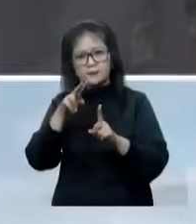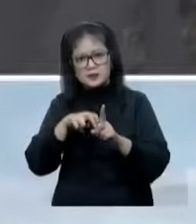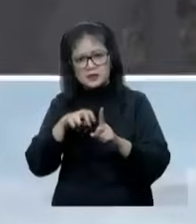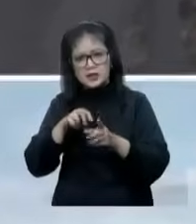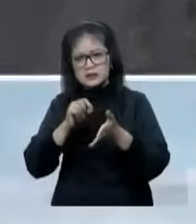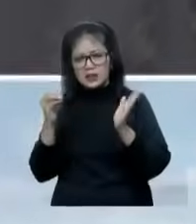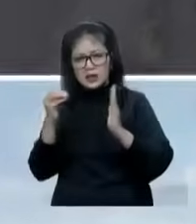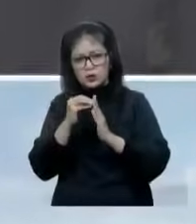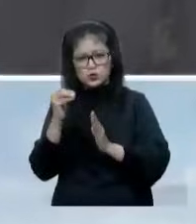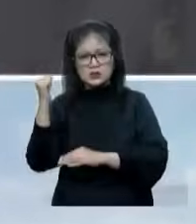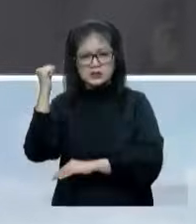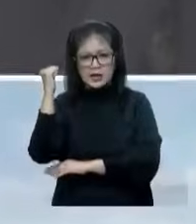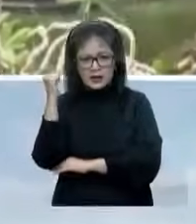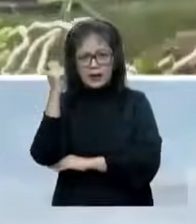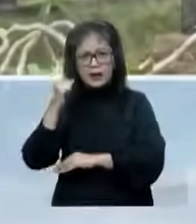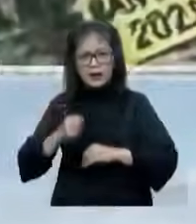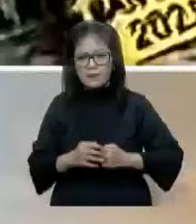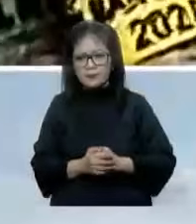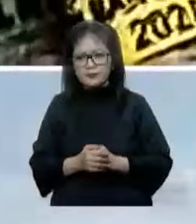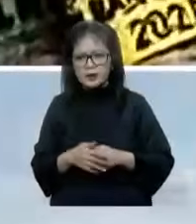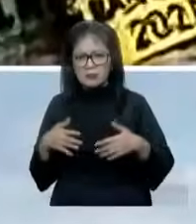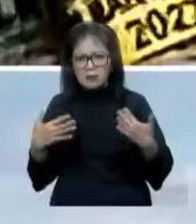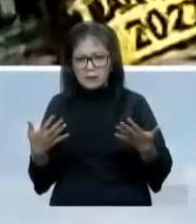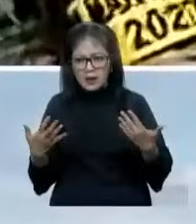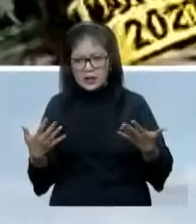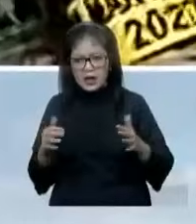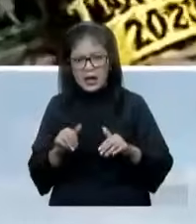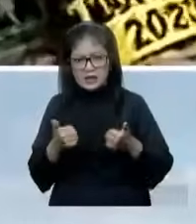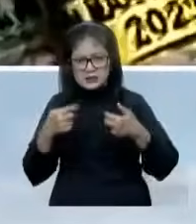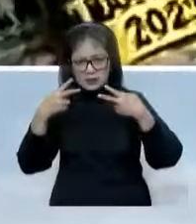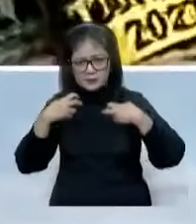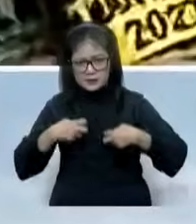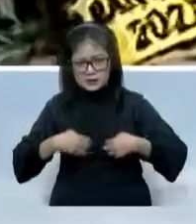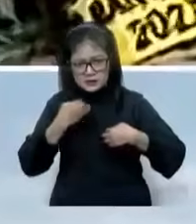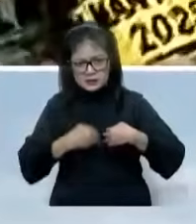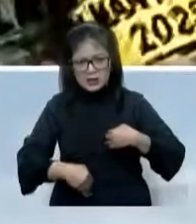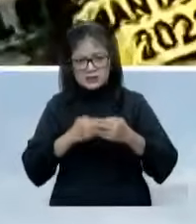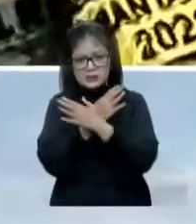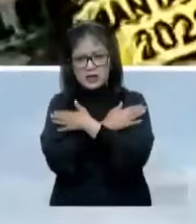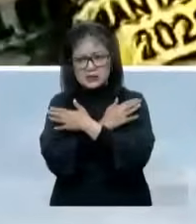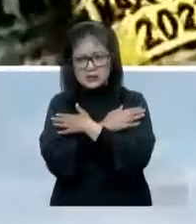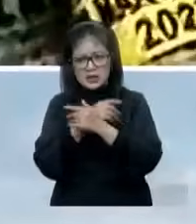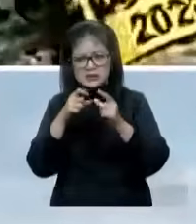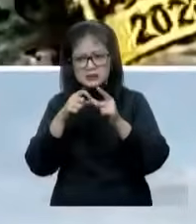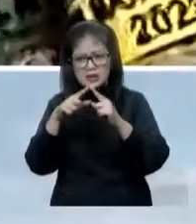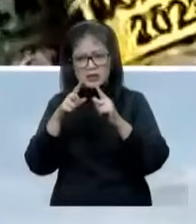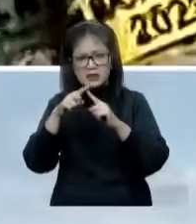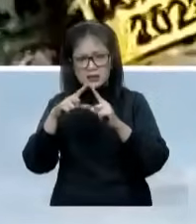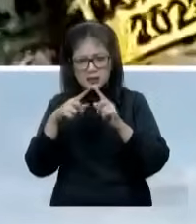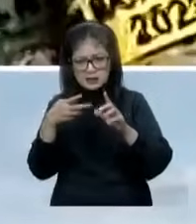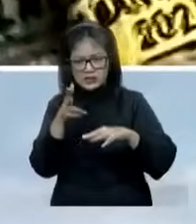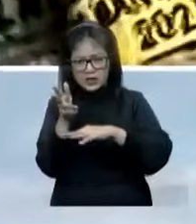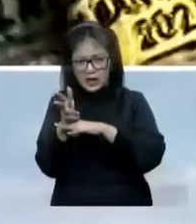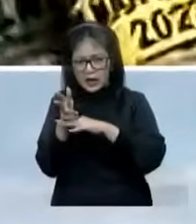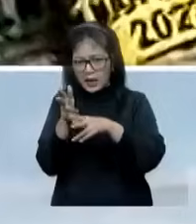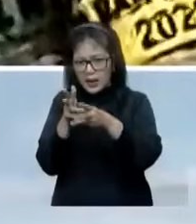tersangka Oke Baik Pak Lalu bagaimana dengan hasil autopsi jasad Dante serta CCTV yang ada di lokasi ya